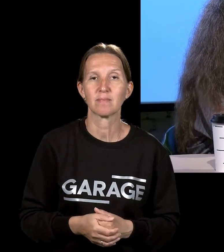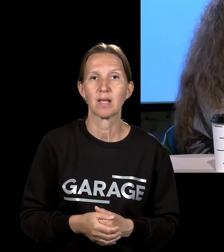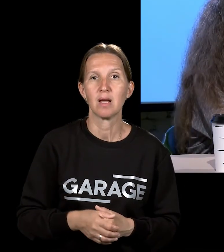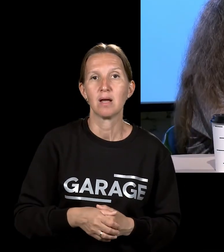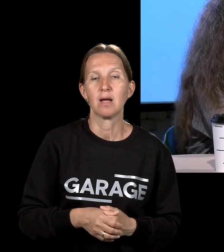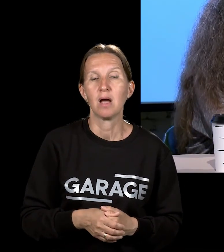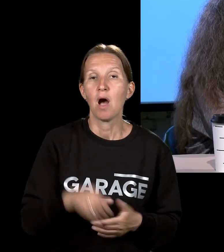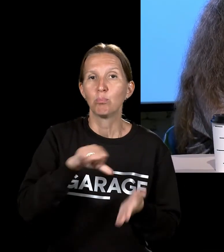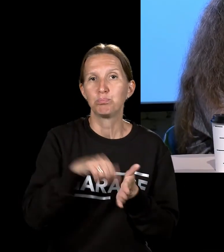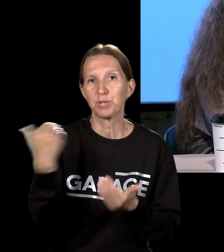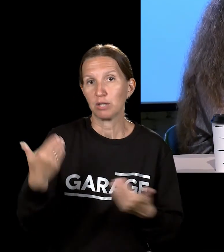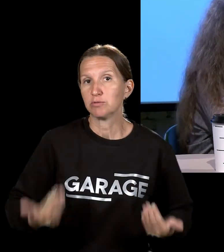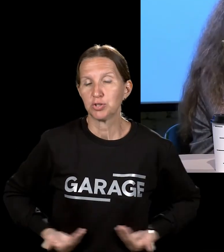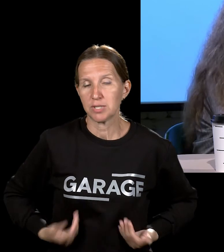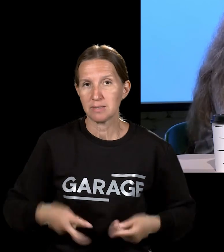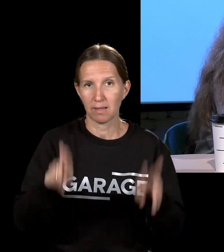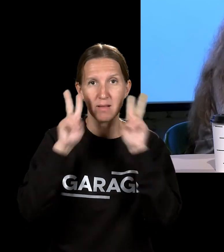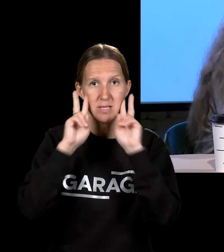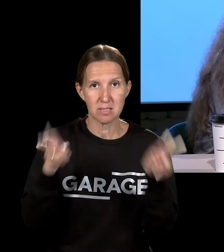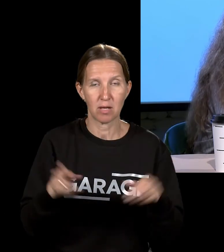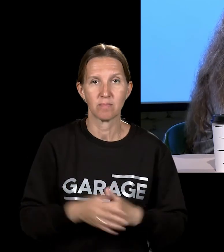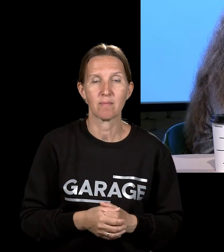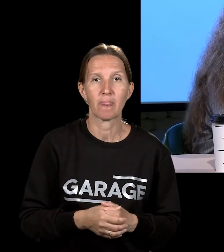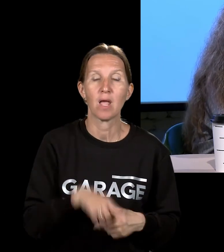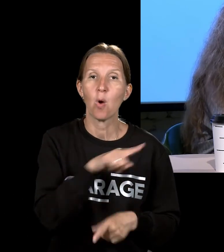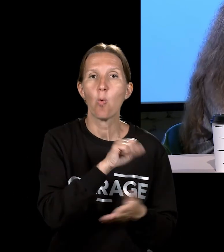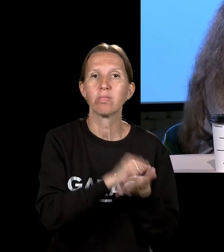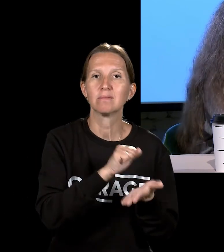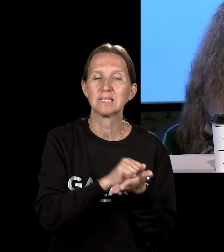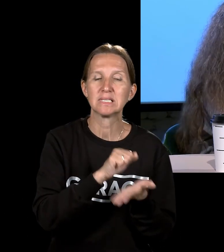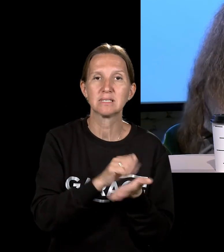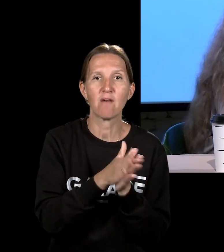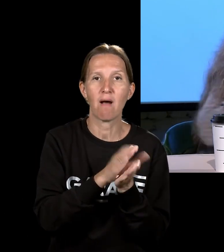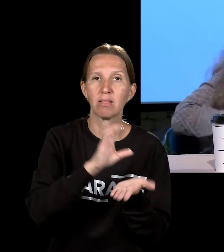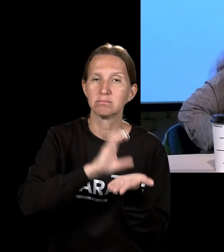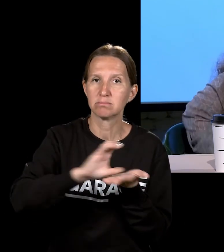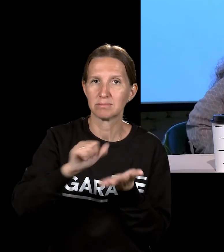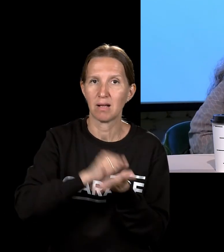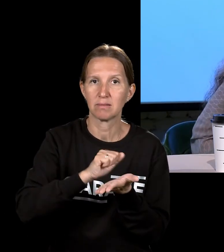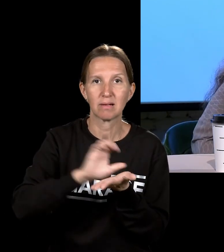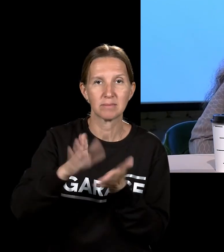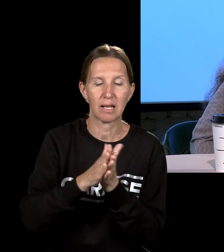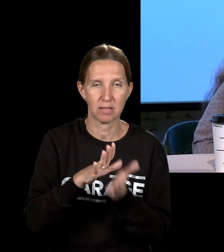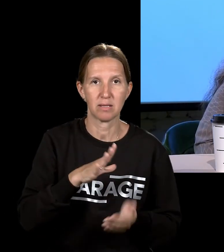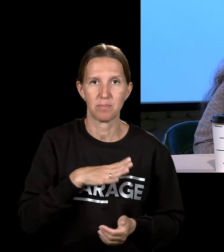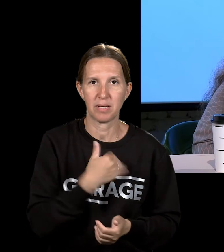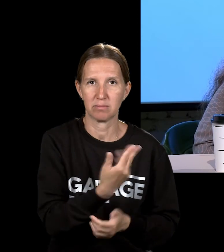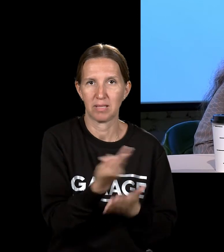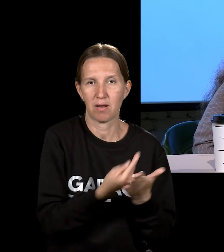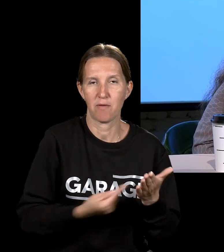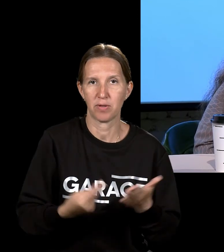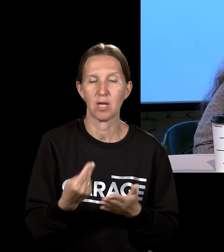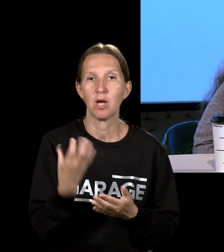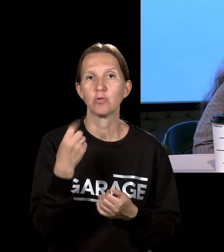Не знаю. В смысле, при жизни – не знаю. Еще вопрос. Издавал книгами, издавал